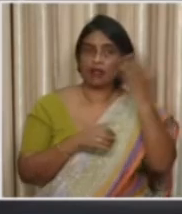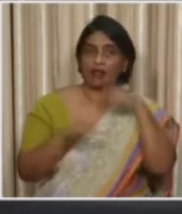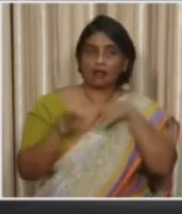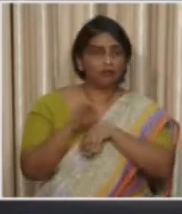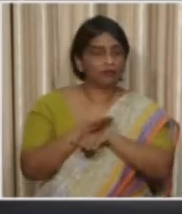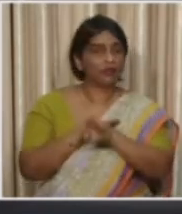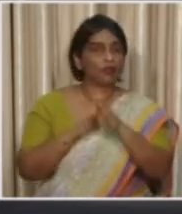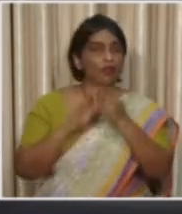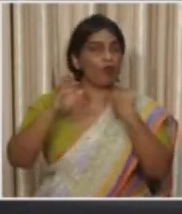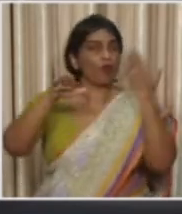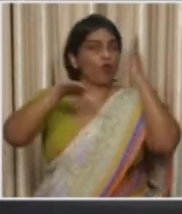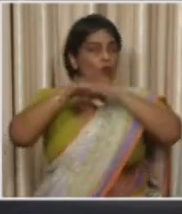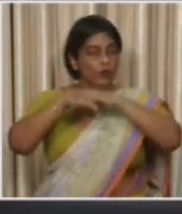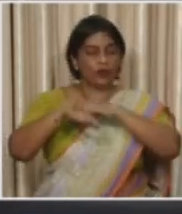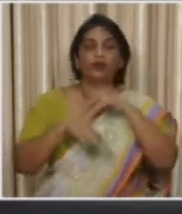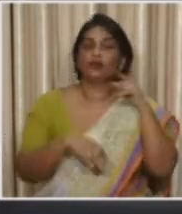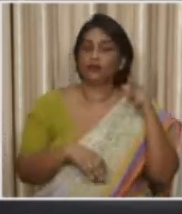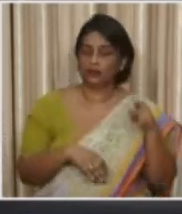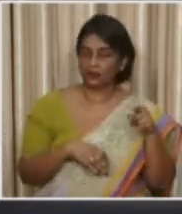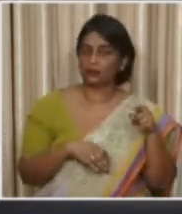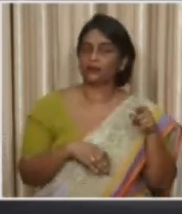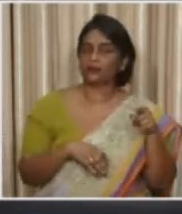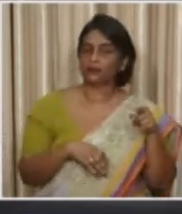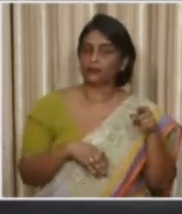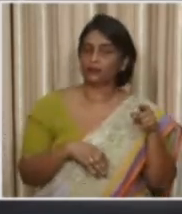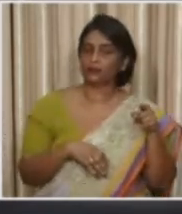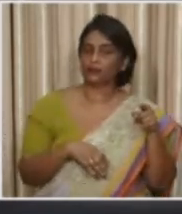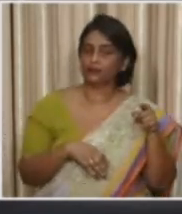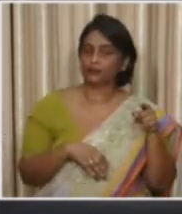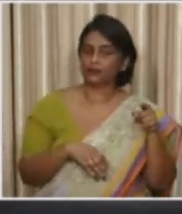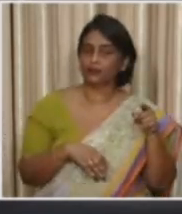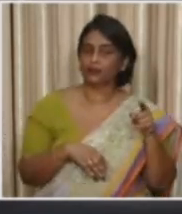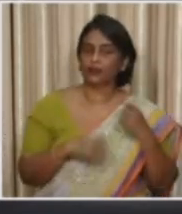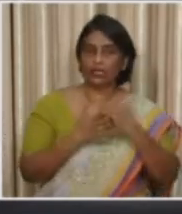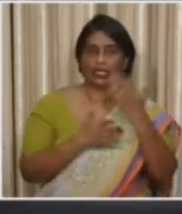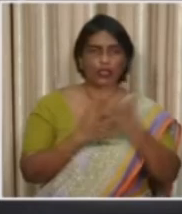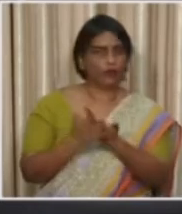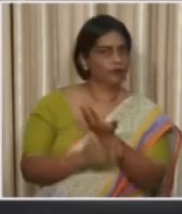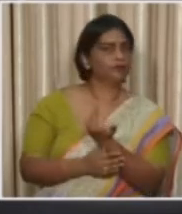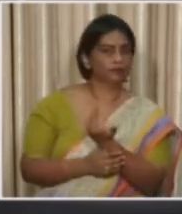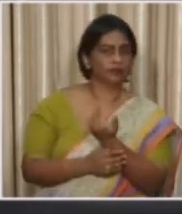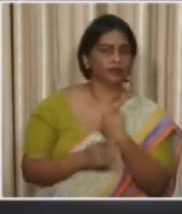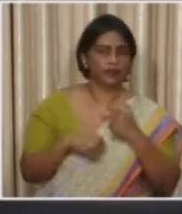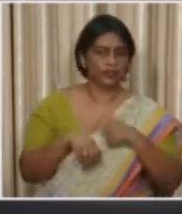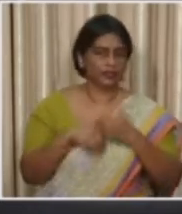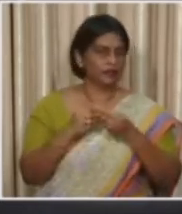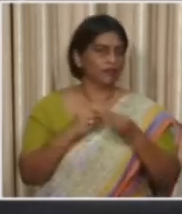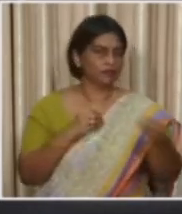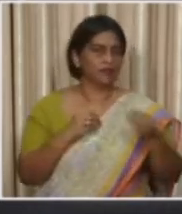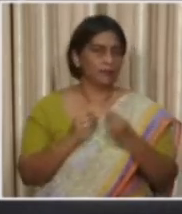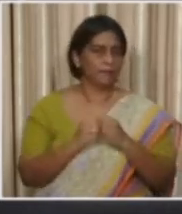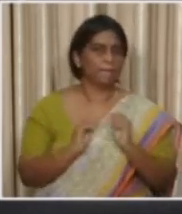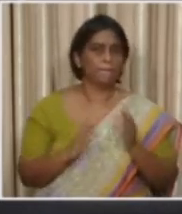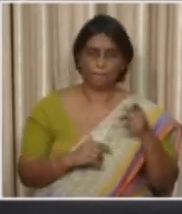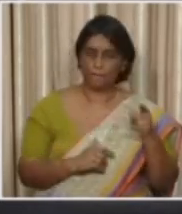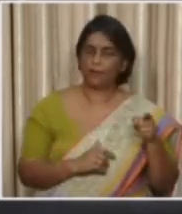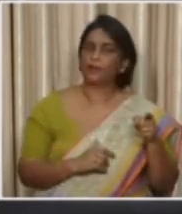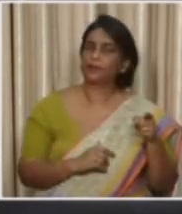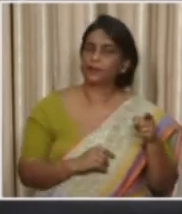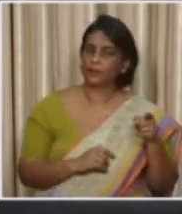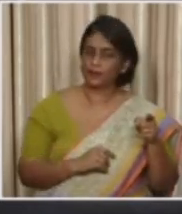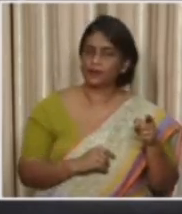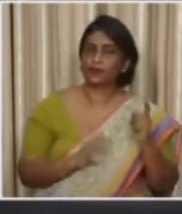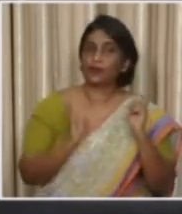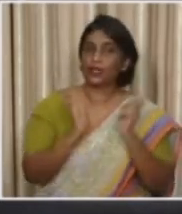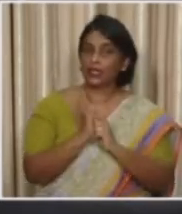ස්ථානයට උඩින් ඒ ස්ථානයේ අපි වාර්තාවක් ඉල්ලලා තියෙනවා මේ කෙටි කාලයක් තුළදී පටන් ගන්න. මේ